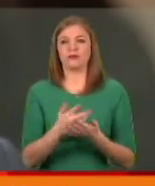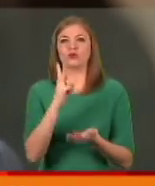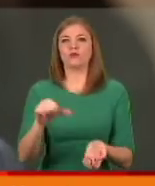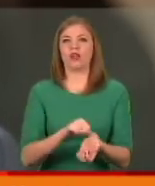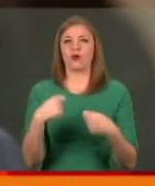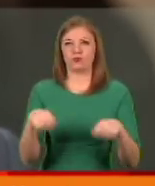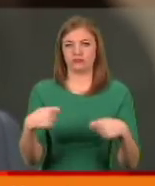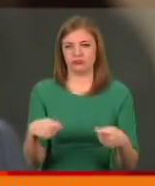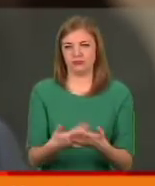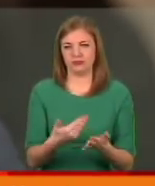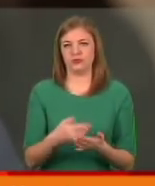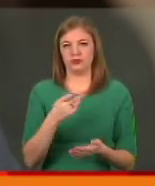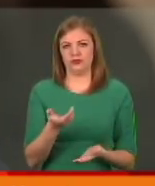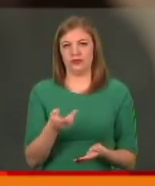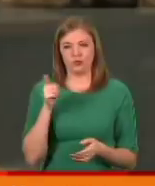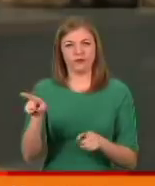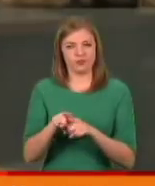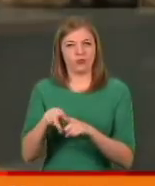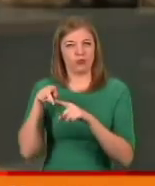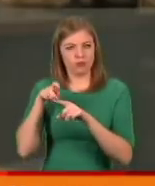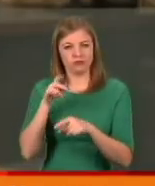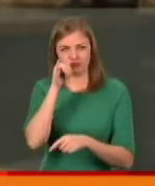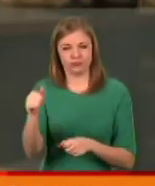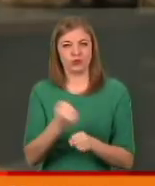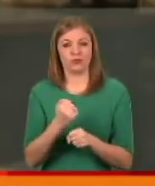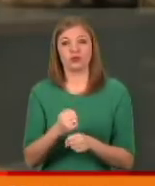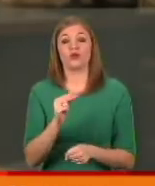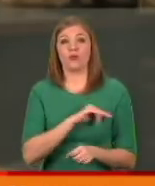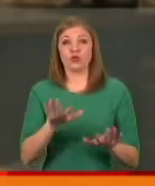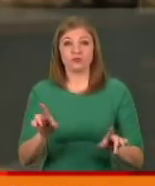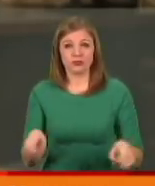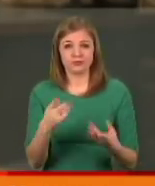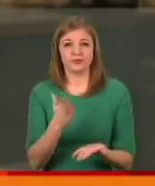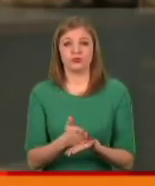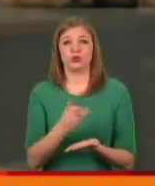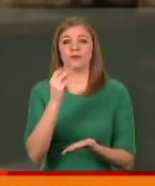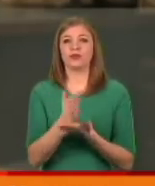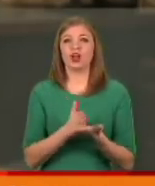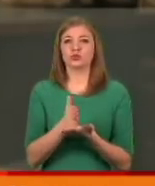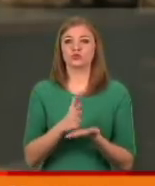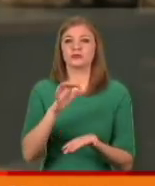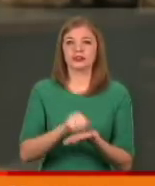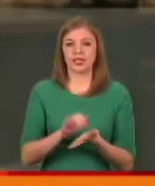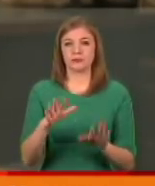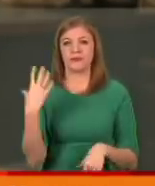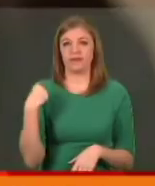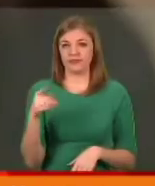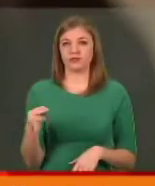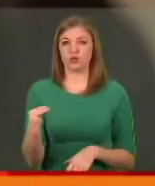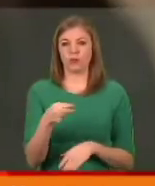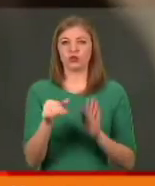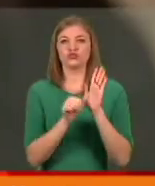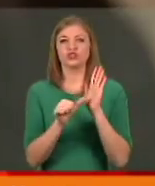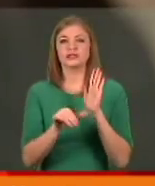наркодилери. Ну і закрили лавочку. Робочі місця створені на службі зайнятості у Львівській області.